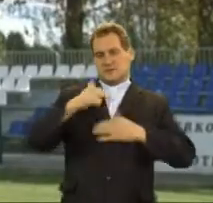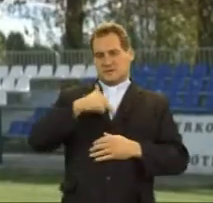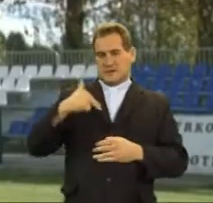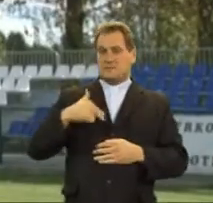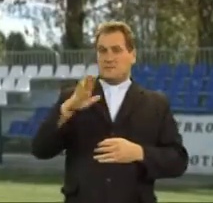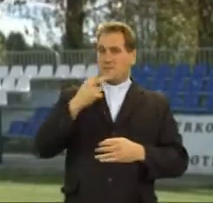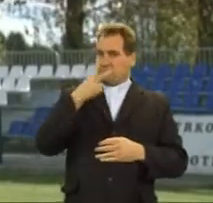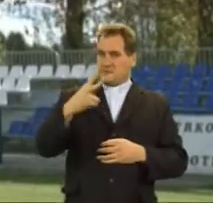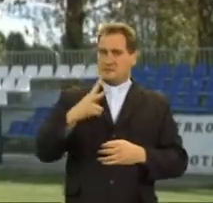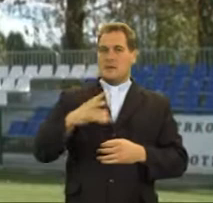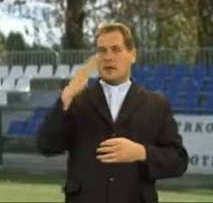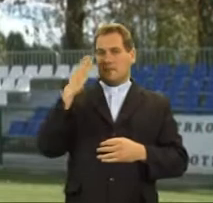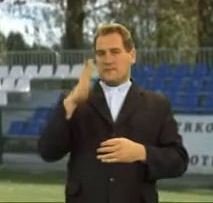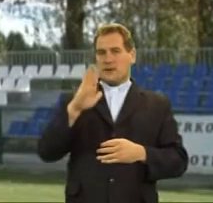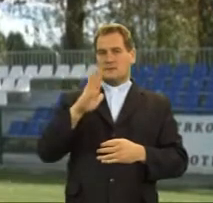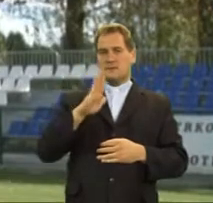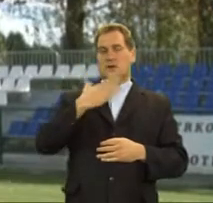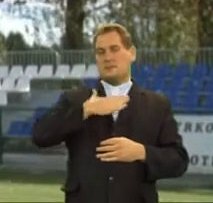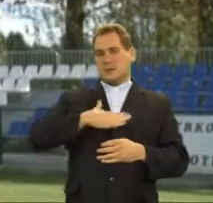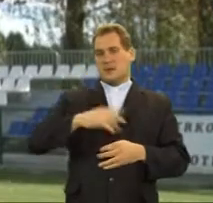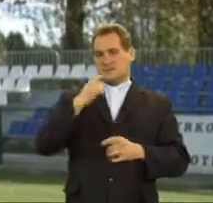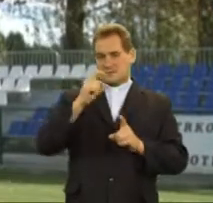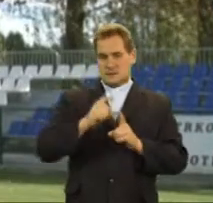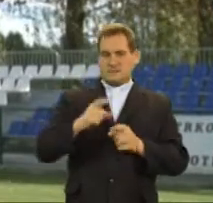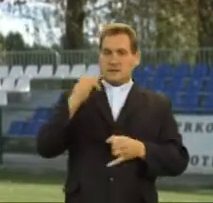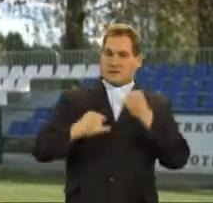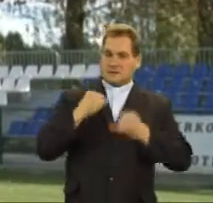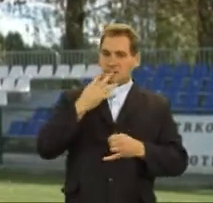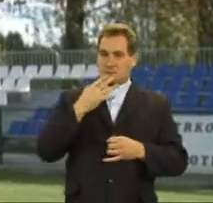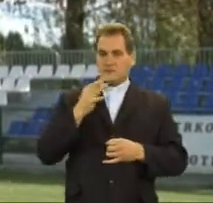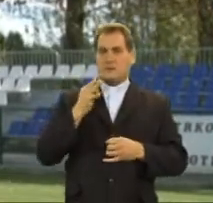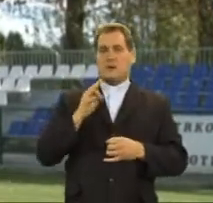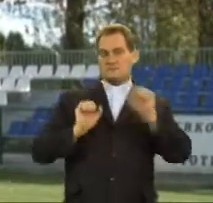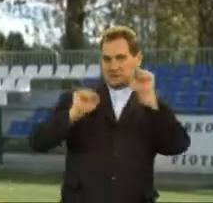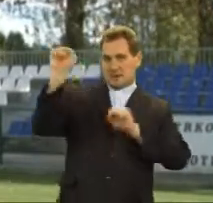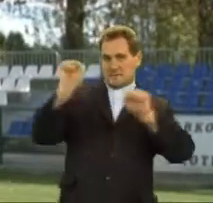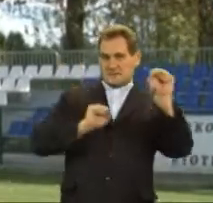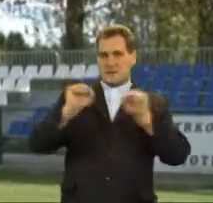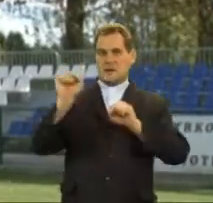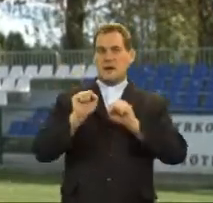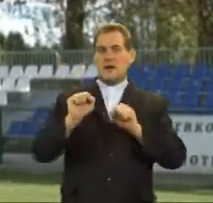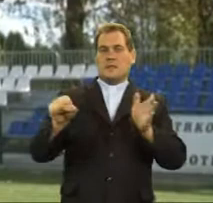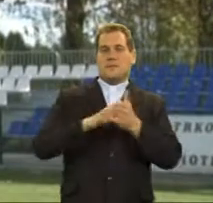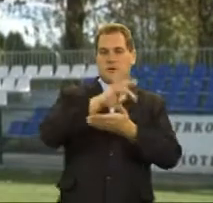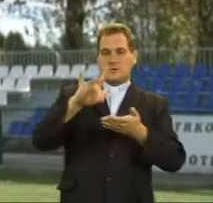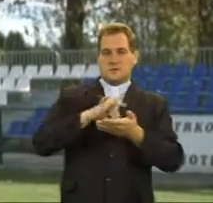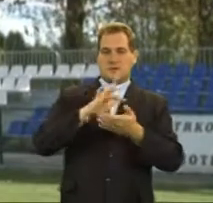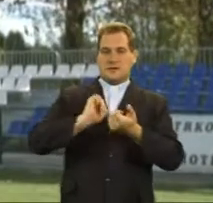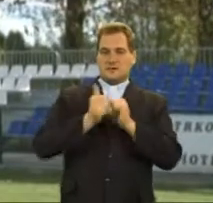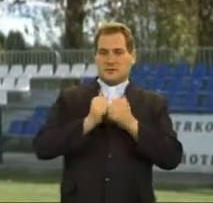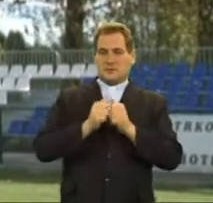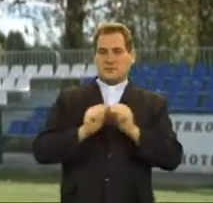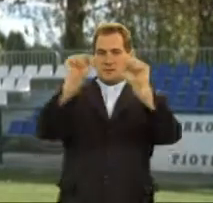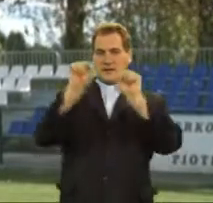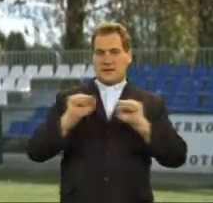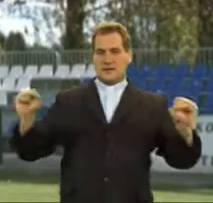bardzo przychylne tutaj słowa, jeżeli chodzi o kibiców, no nie tylko do ośrodka sportu i rekreacji, ale również